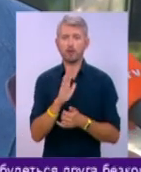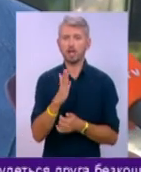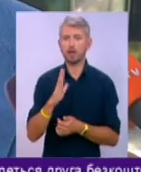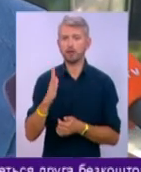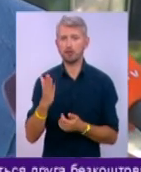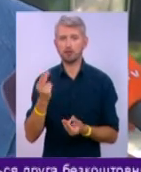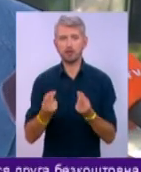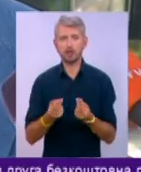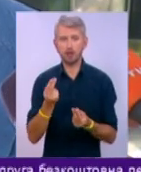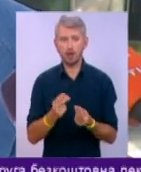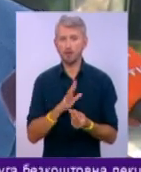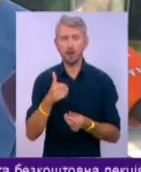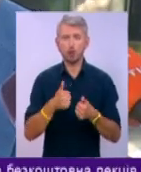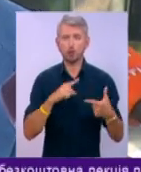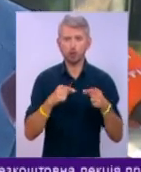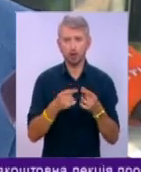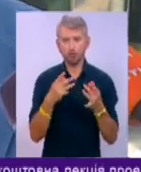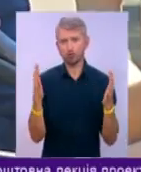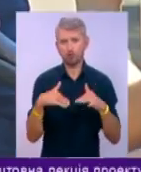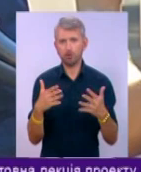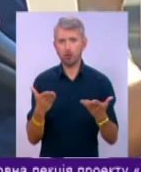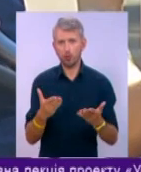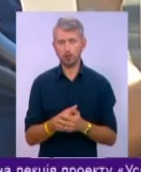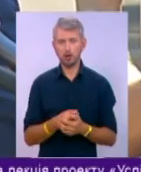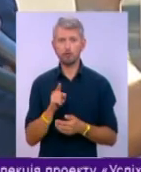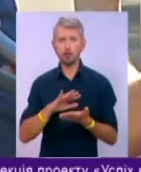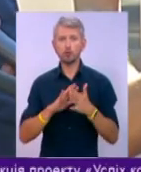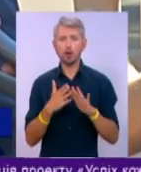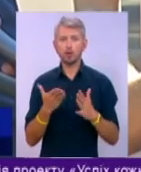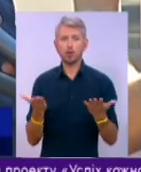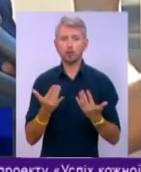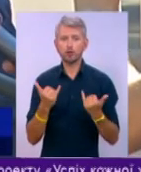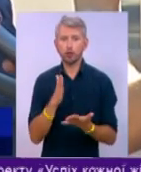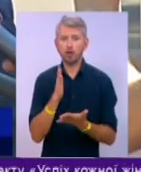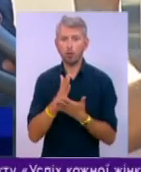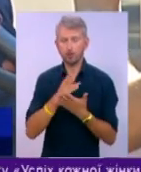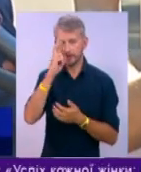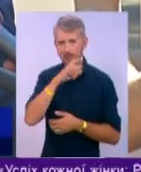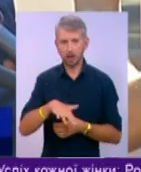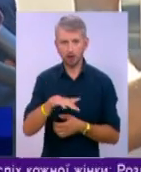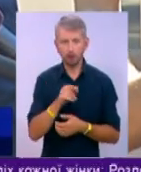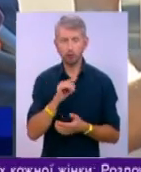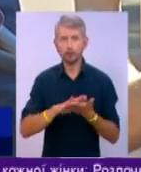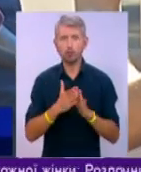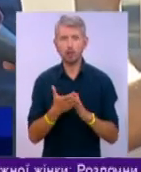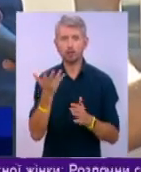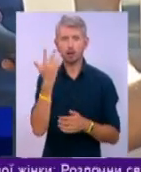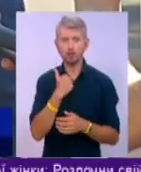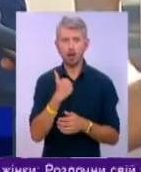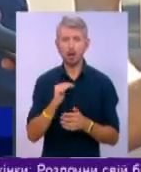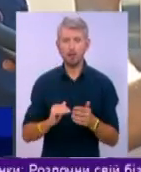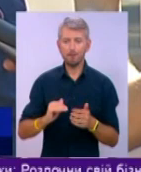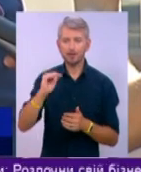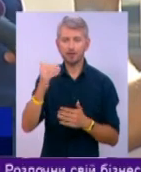Васильевича сыграть. Не турнир, а просто матч какой-то. В той ситуации, в которой сегодня находится страна, в той ситуации, когда